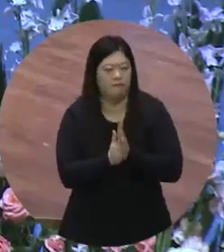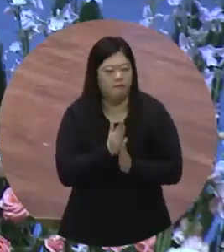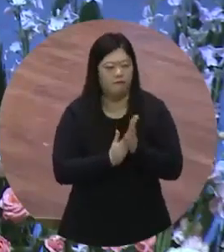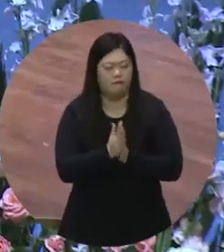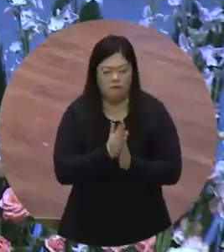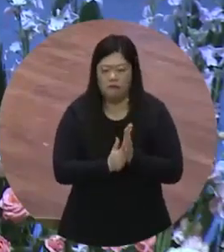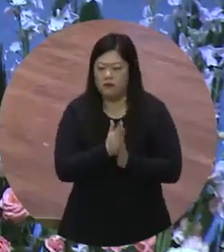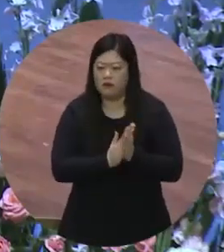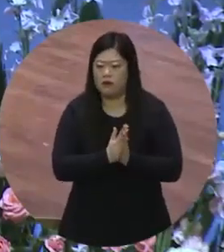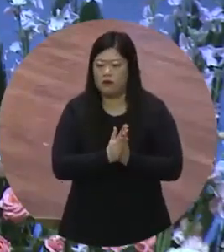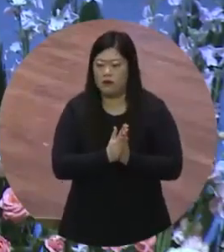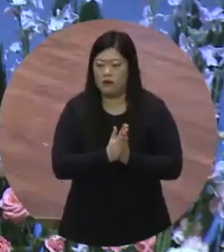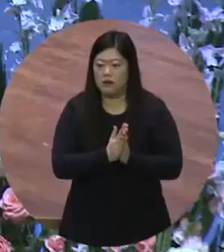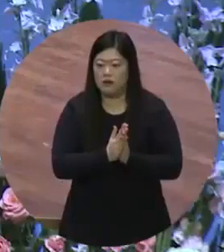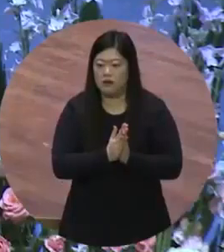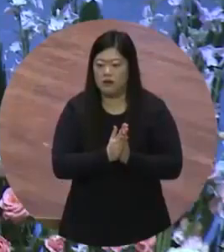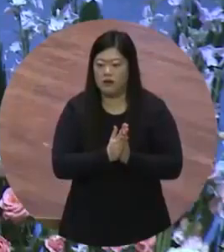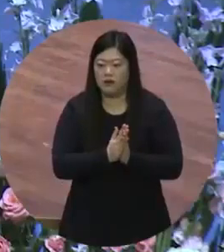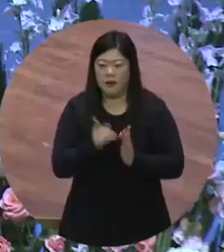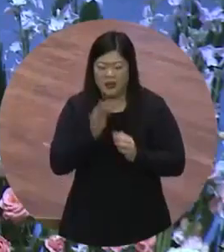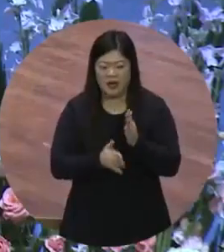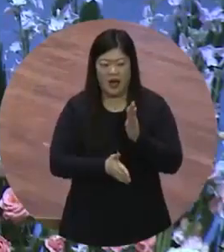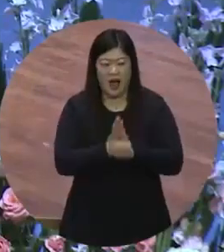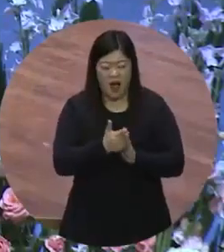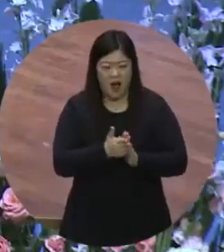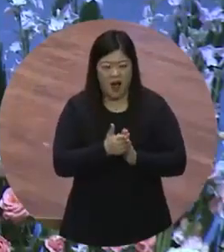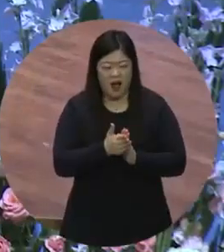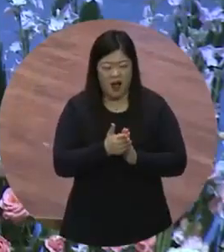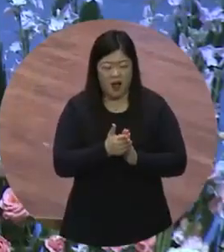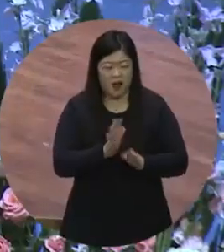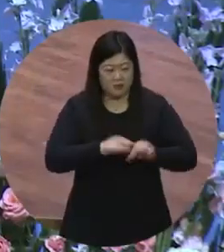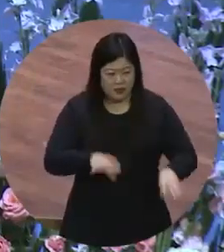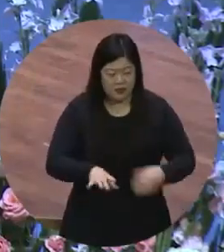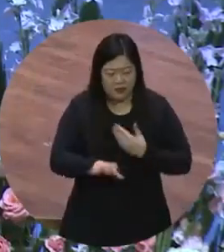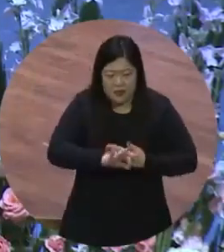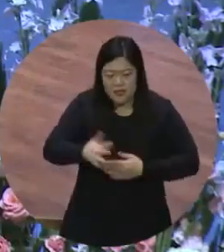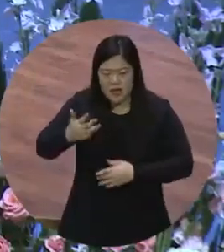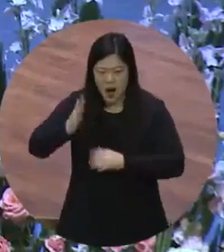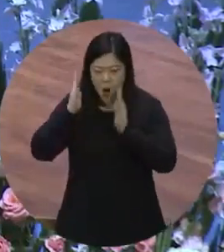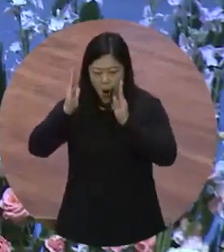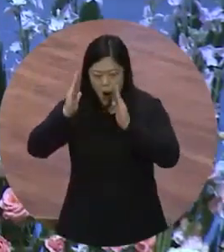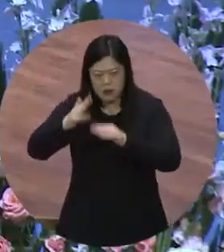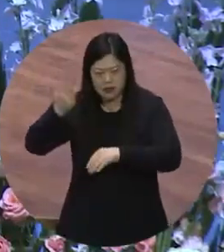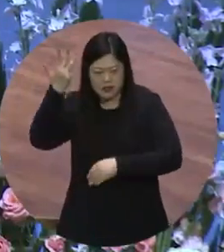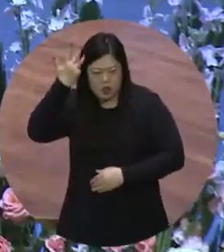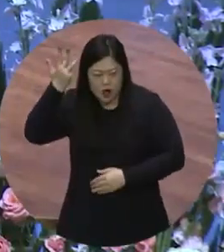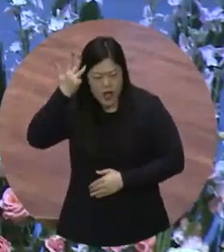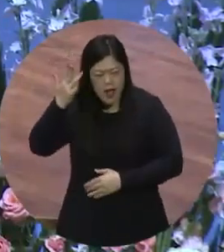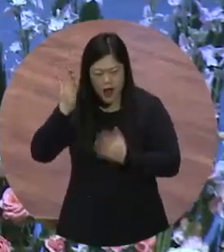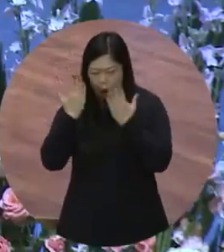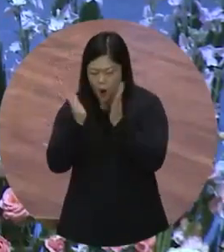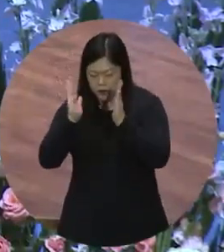이것도 안 되면 막, 인생이 뭐냐. 철학 공부를 합니다. 인문학 공부를 합니다.